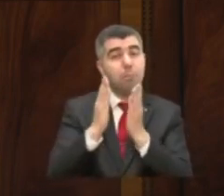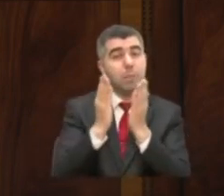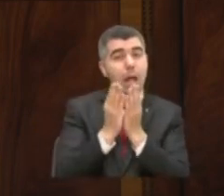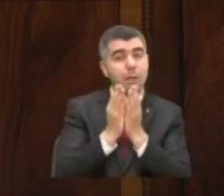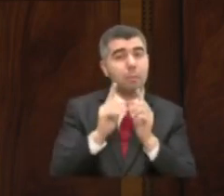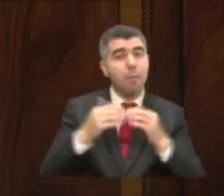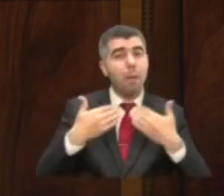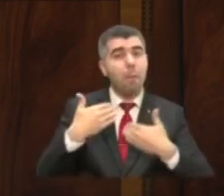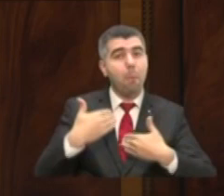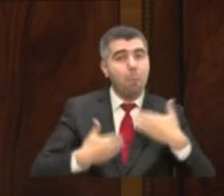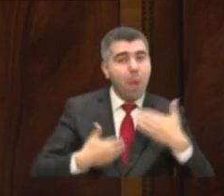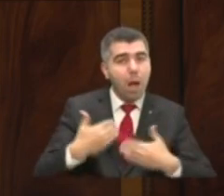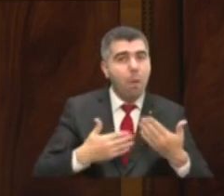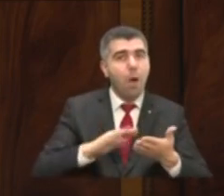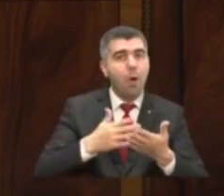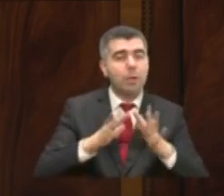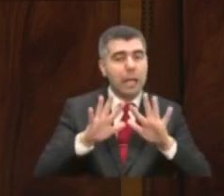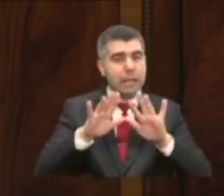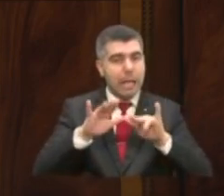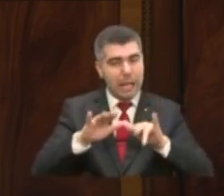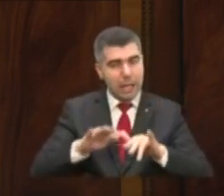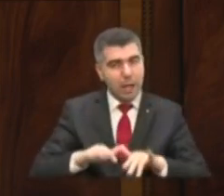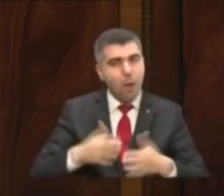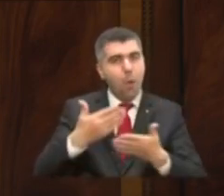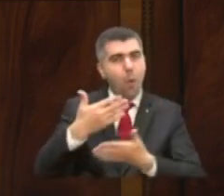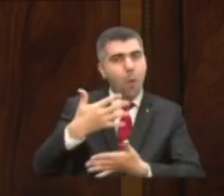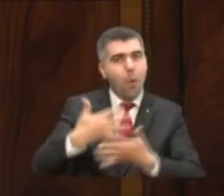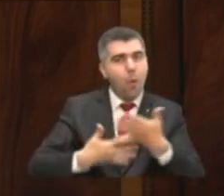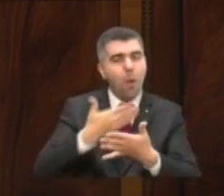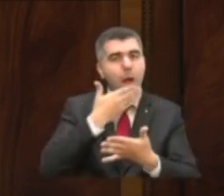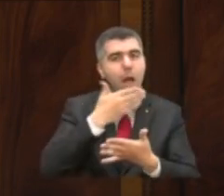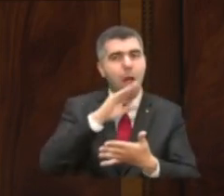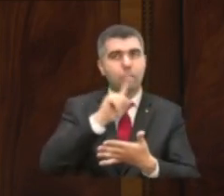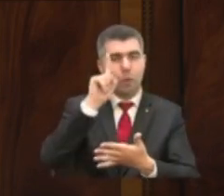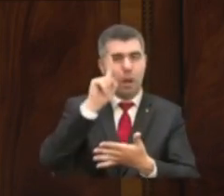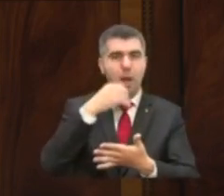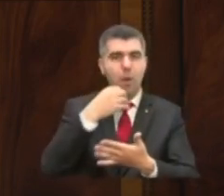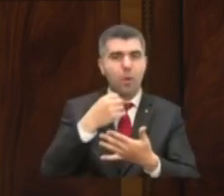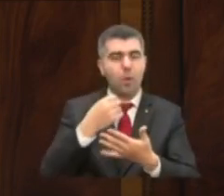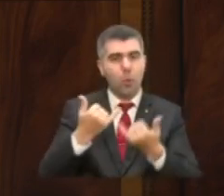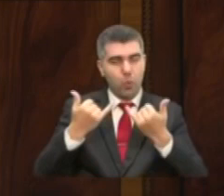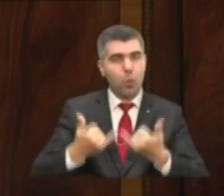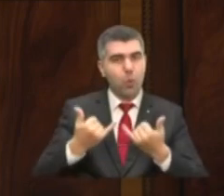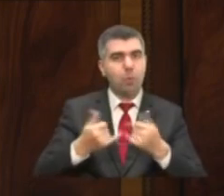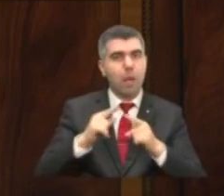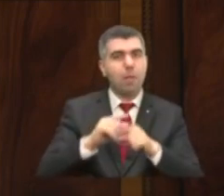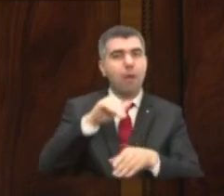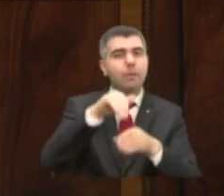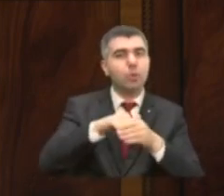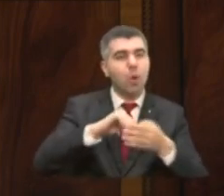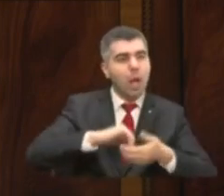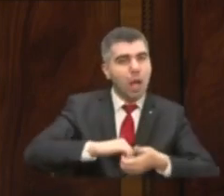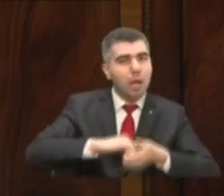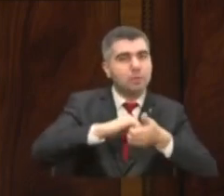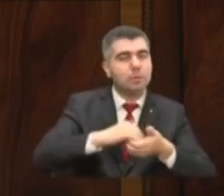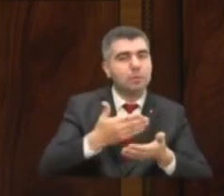وضعية إعاقة وضعية خاصة، يمكن نعطيكم تقرير كامل. الحمد لله اليوم هناك دعم كبير في إطار صندوق التماسك الاجتماعي،